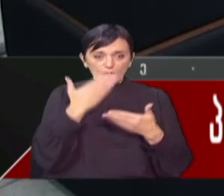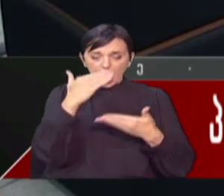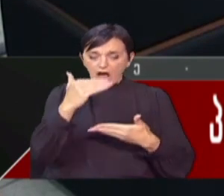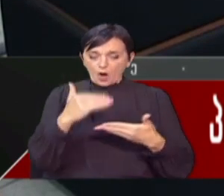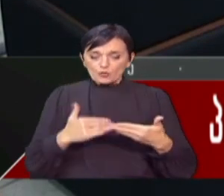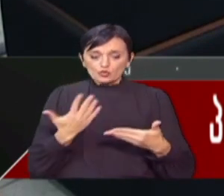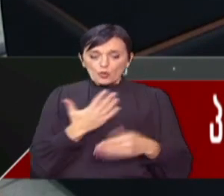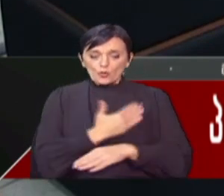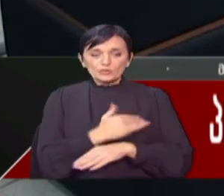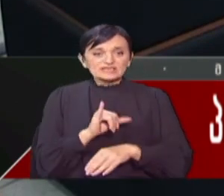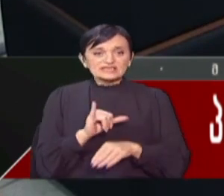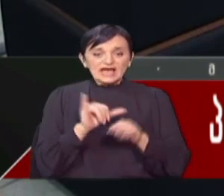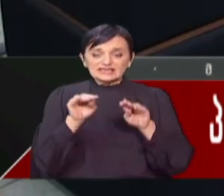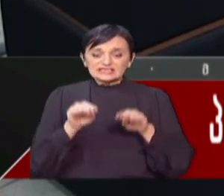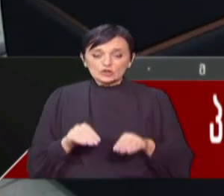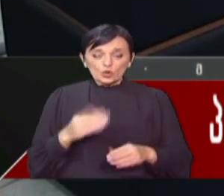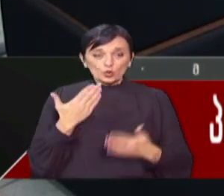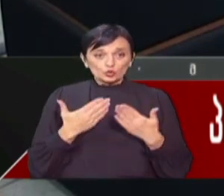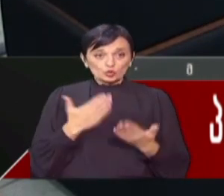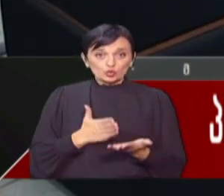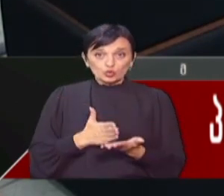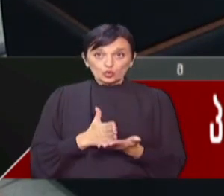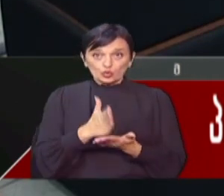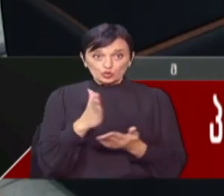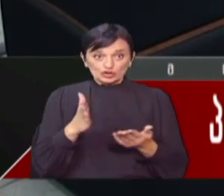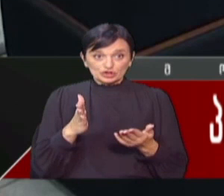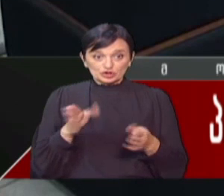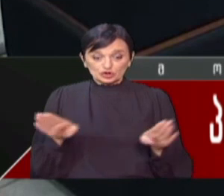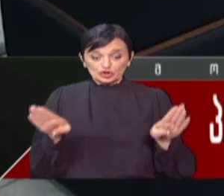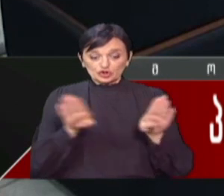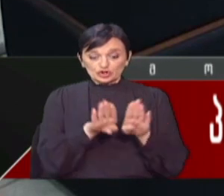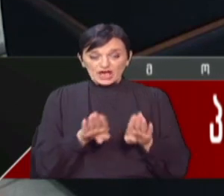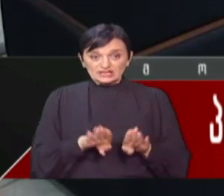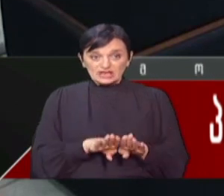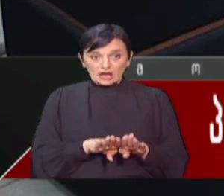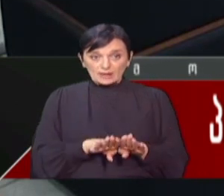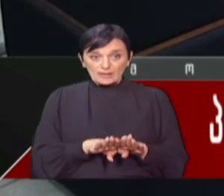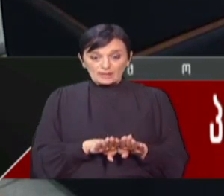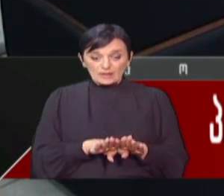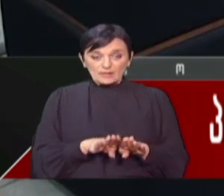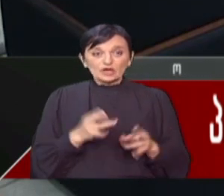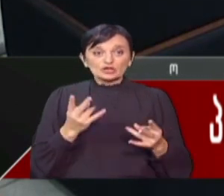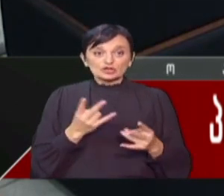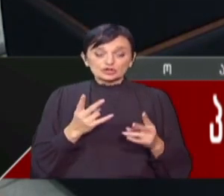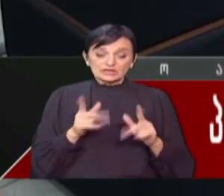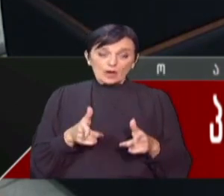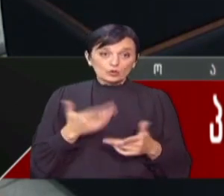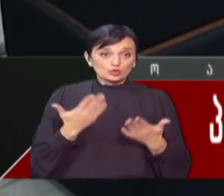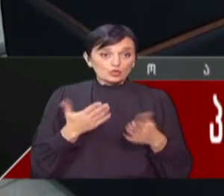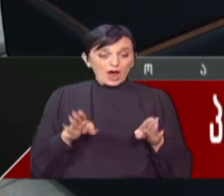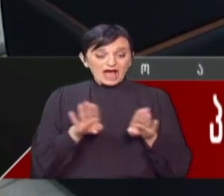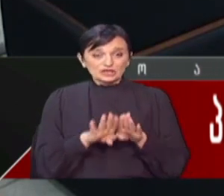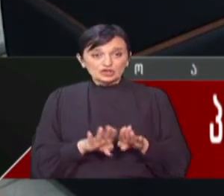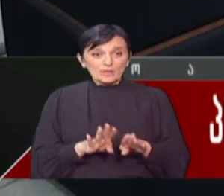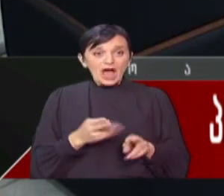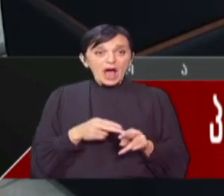კონსტიტუციის რომელიმე ნორმის. საწერია, რომ თუ კურს შეესაბამება ამ შემთხვევაში არ ჭირდება თანხობა თუ არ შეიძლება,